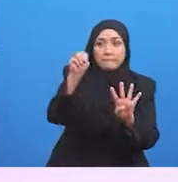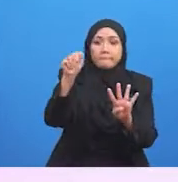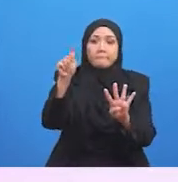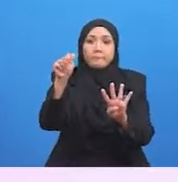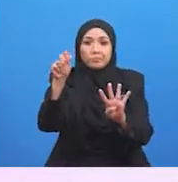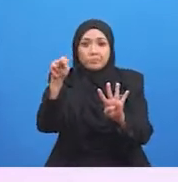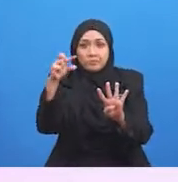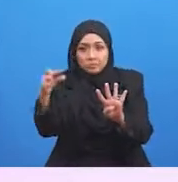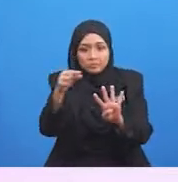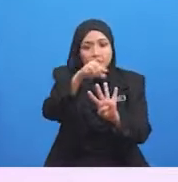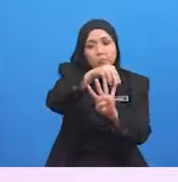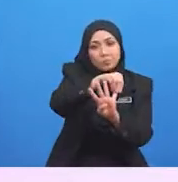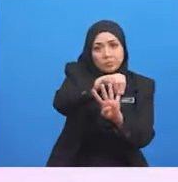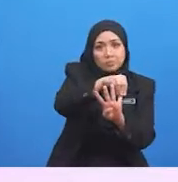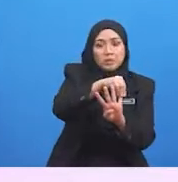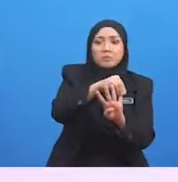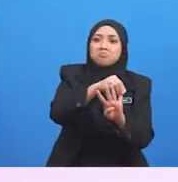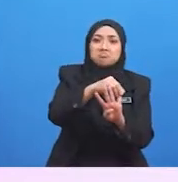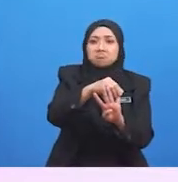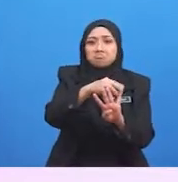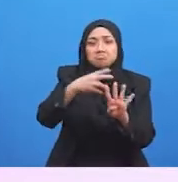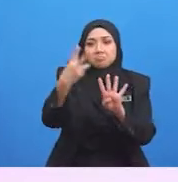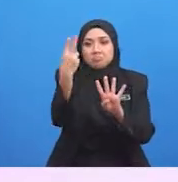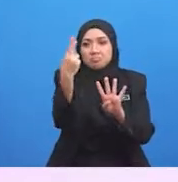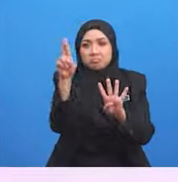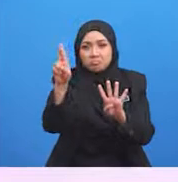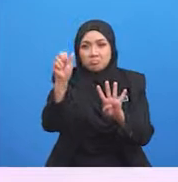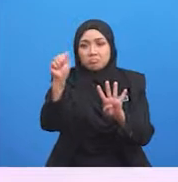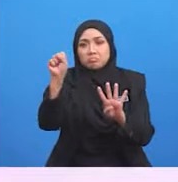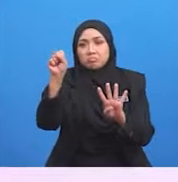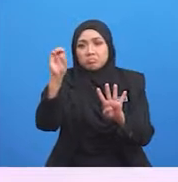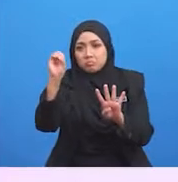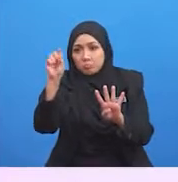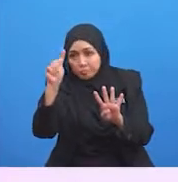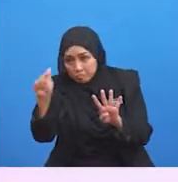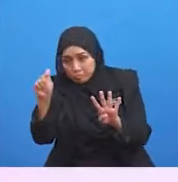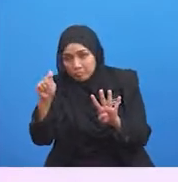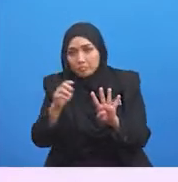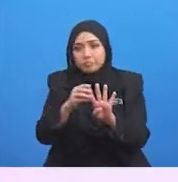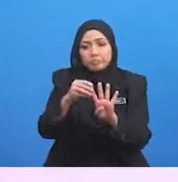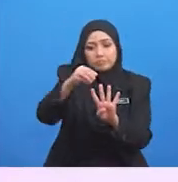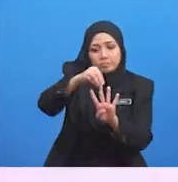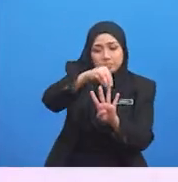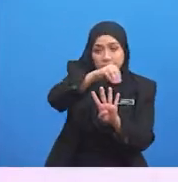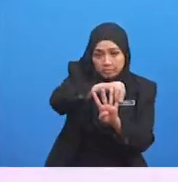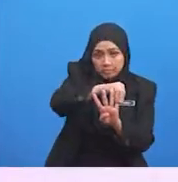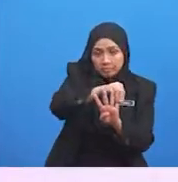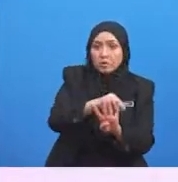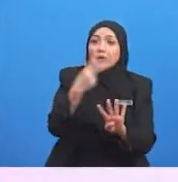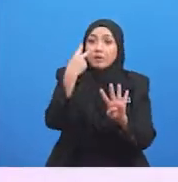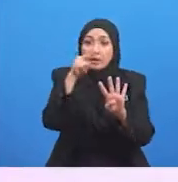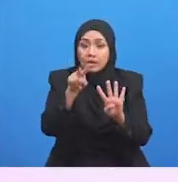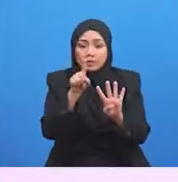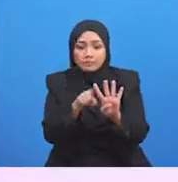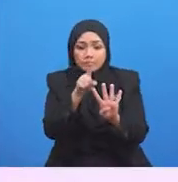dan peringkat kemerosotan. Ada empat peringkat. Mari kita lihat peringkat-peringkat